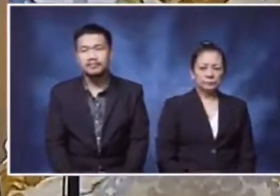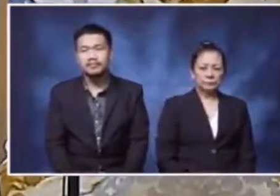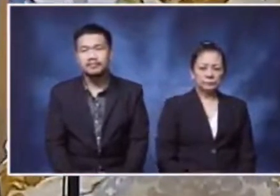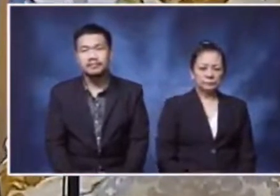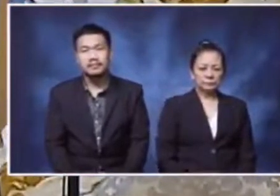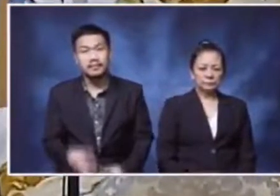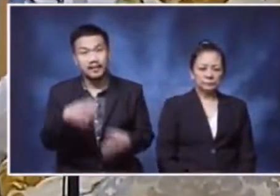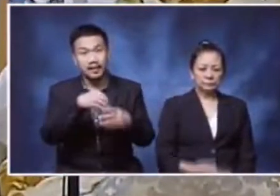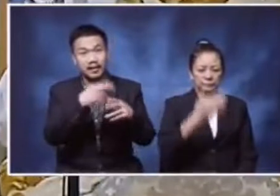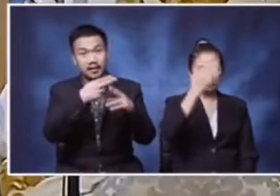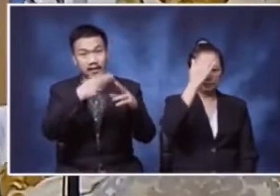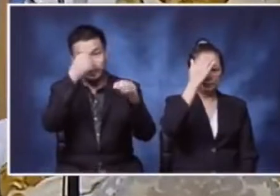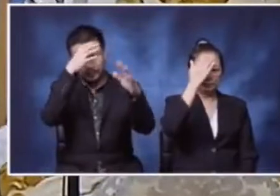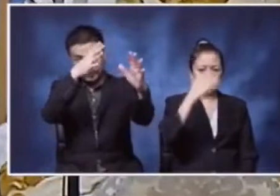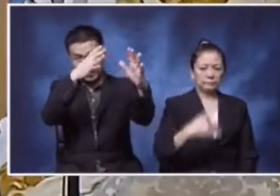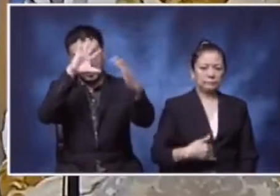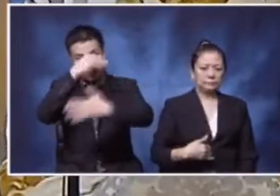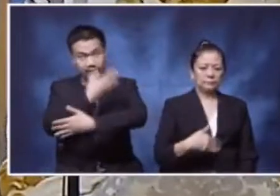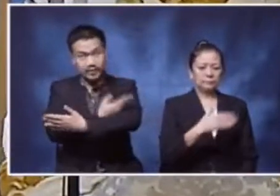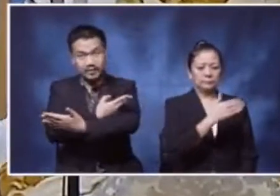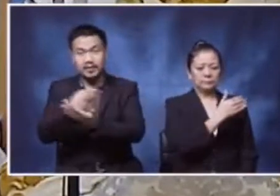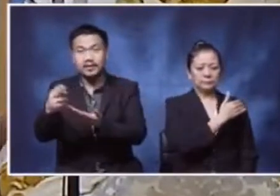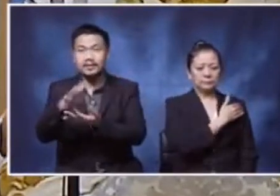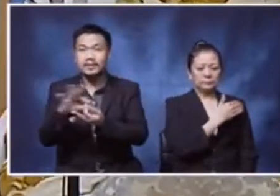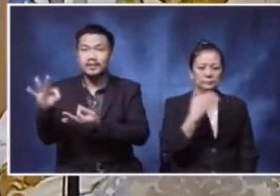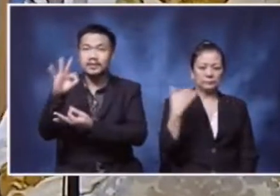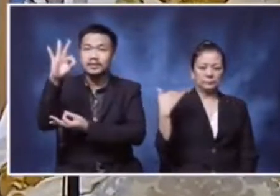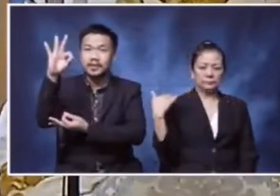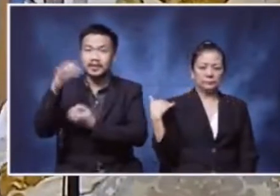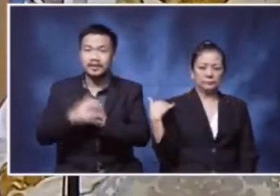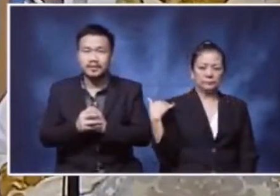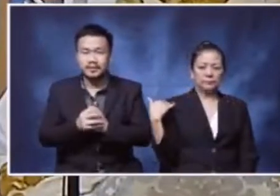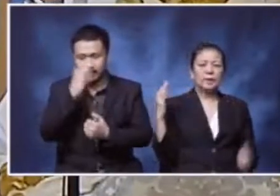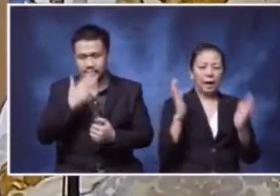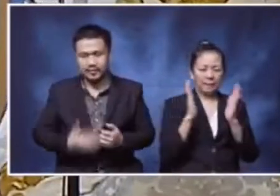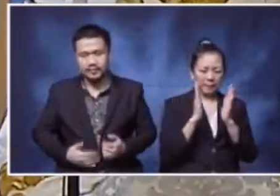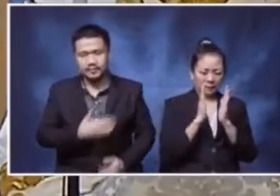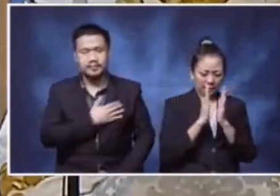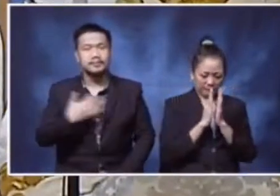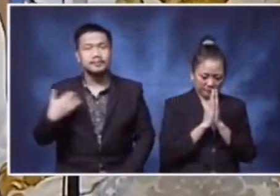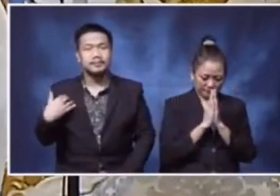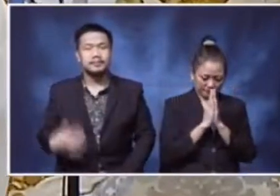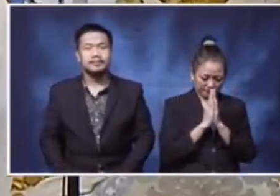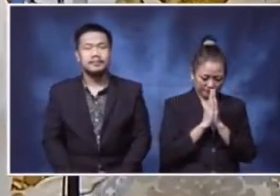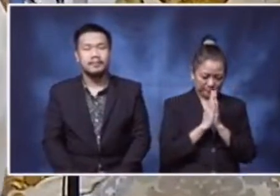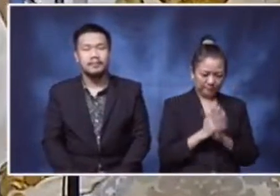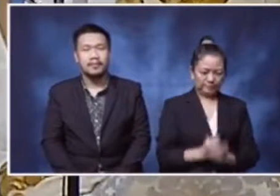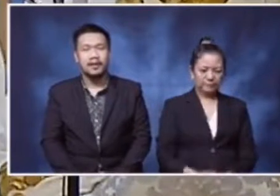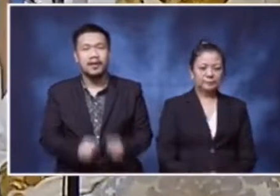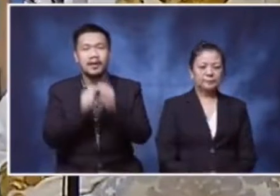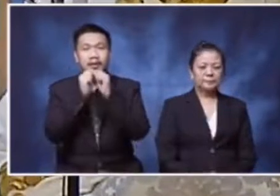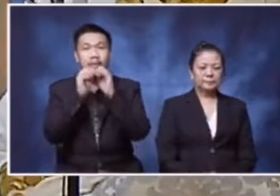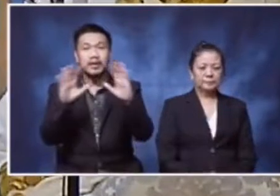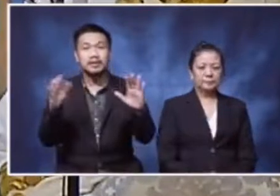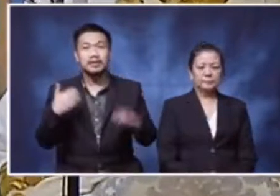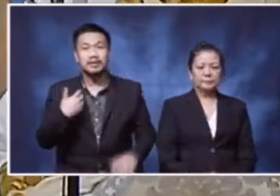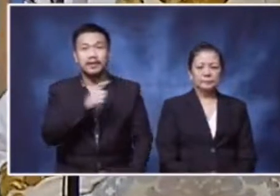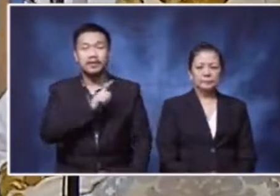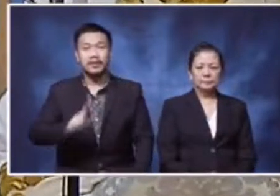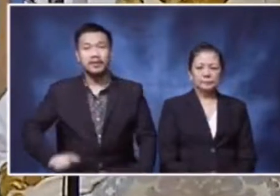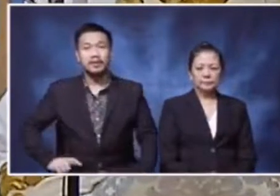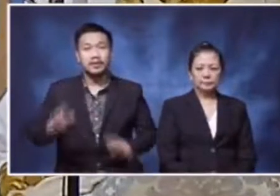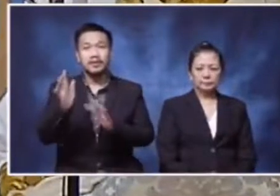Sa ngala ng Ama at ng Anak at ng Espiritu Santo. Amen. Ang pagpapala ng ating